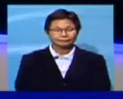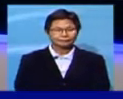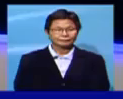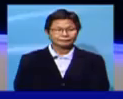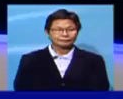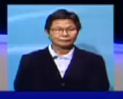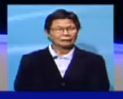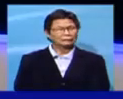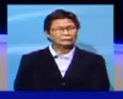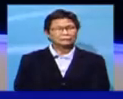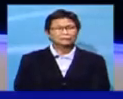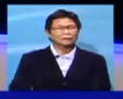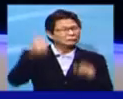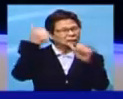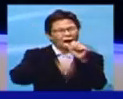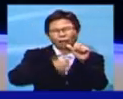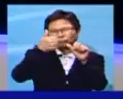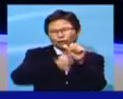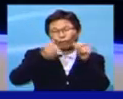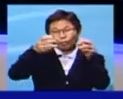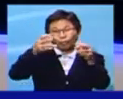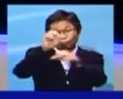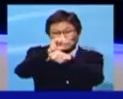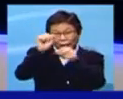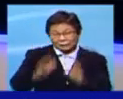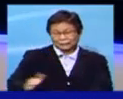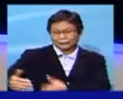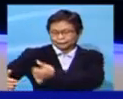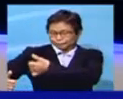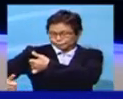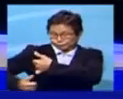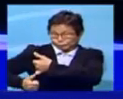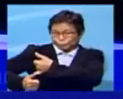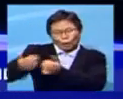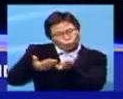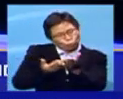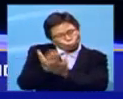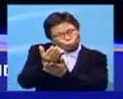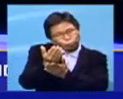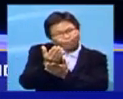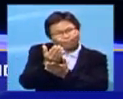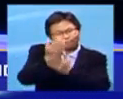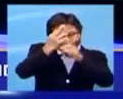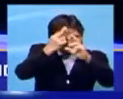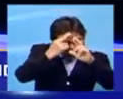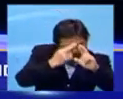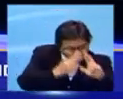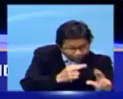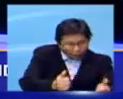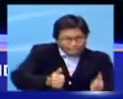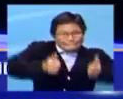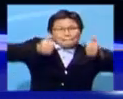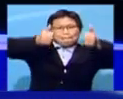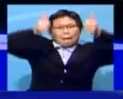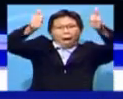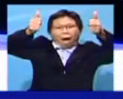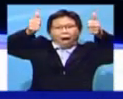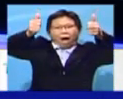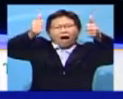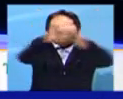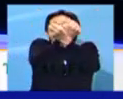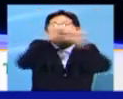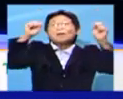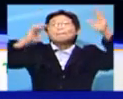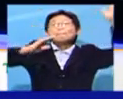Malaysia setiap lapisan warga angkatan tentera Malaysia ATM diharap terus meletakkan kesetiaan di tahap tertinggi agar kedaulatan